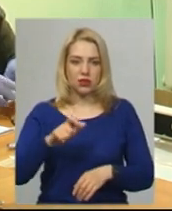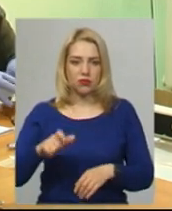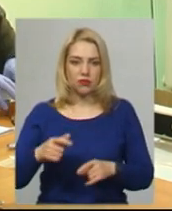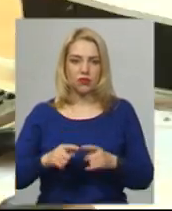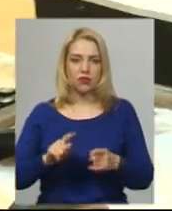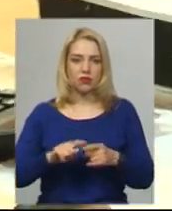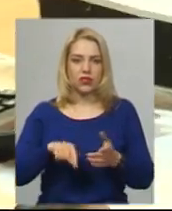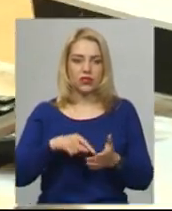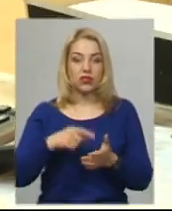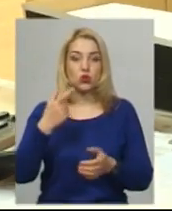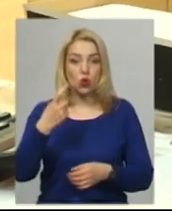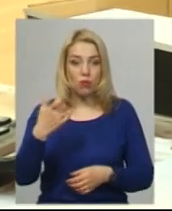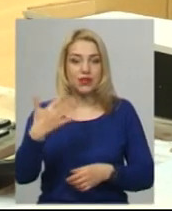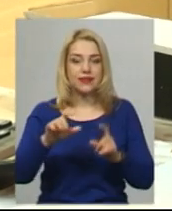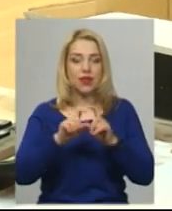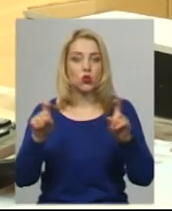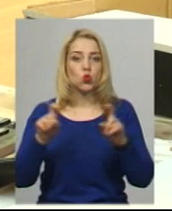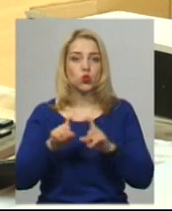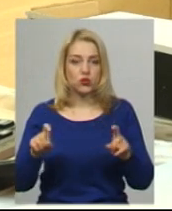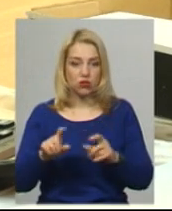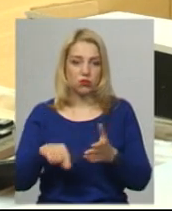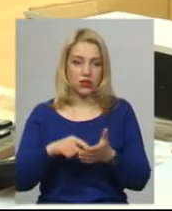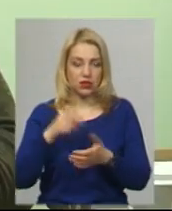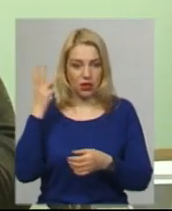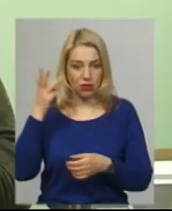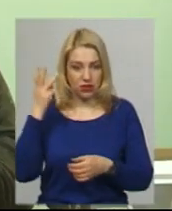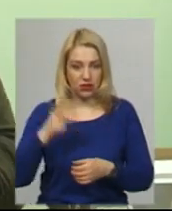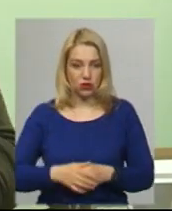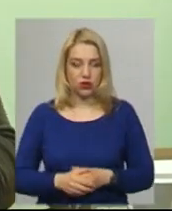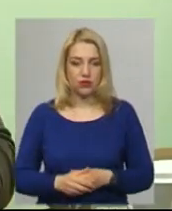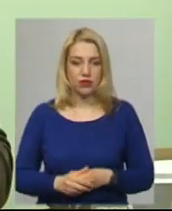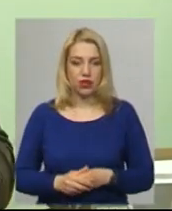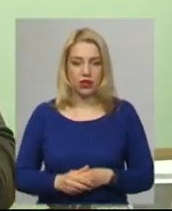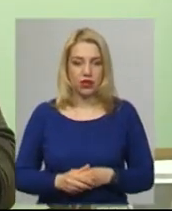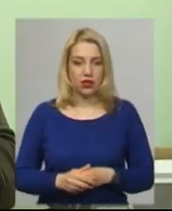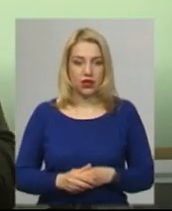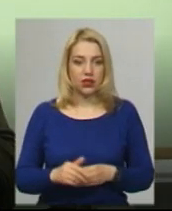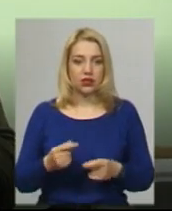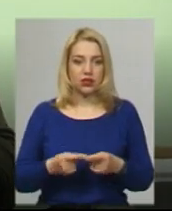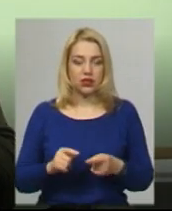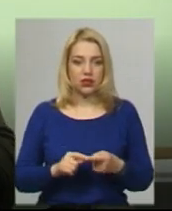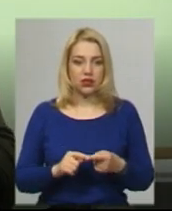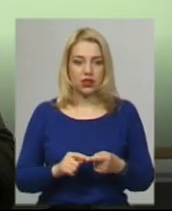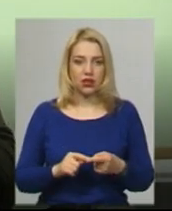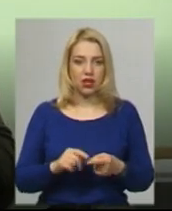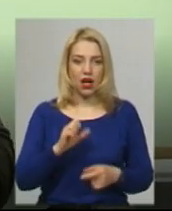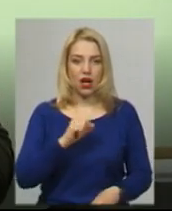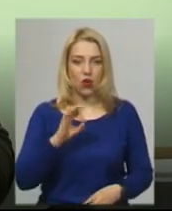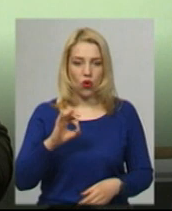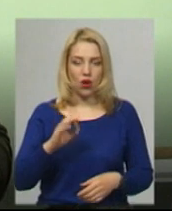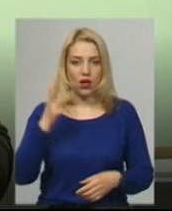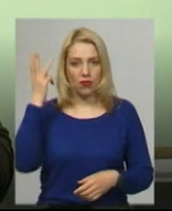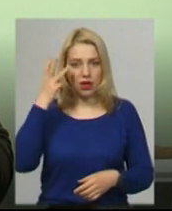головний спеціаліст управління транспорту та зв'язку Хмельницької міської ради Олег Костенецький. Зараз видаємо акціонерному товариству Хмельницького